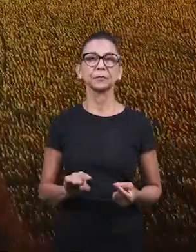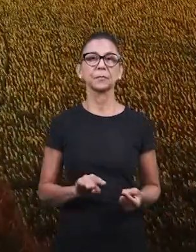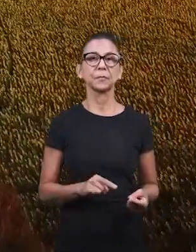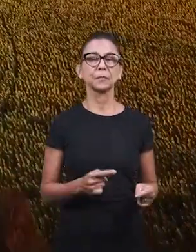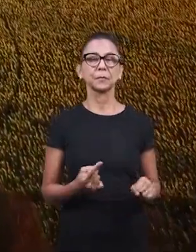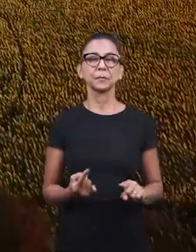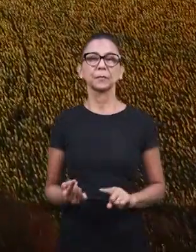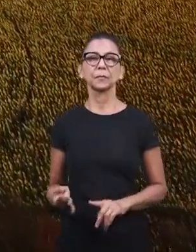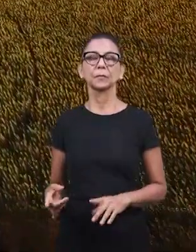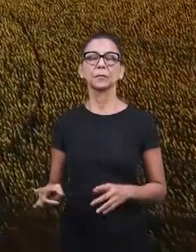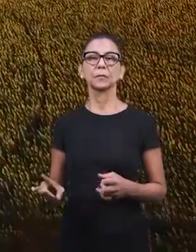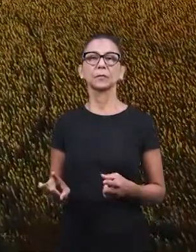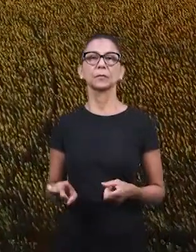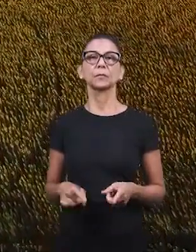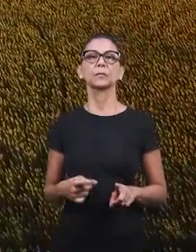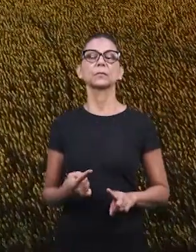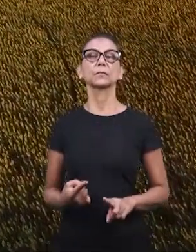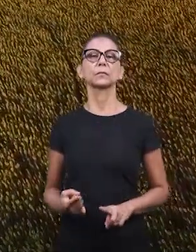воззвании Господу.